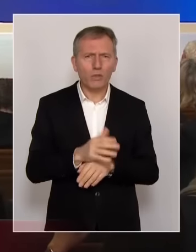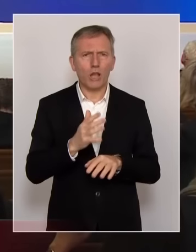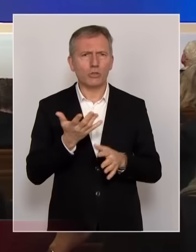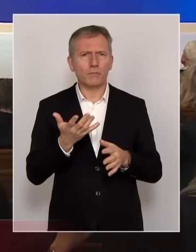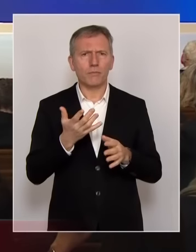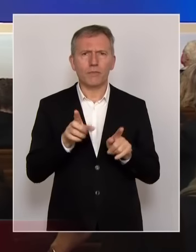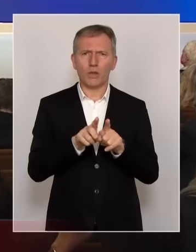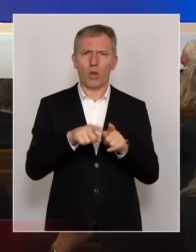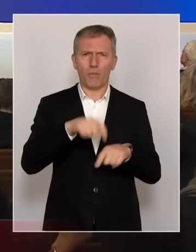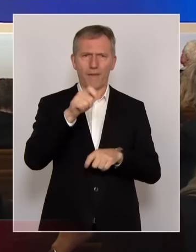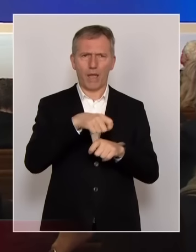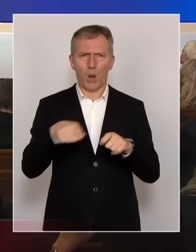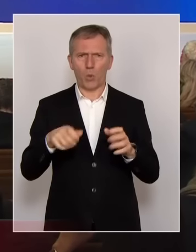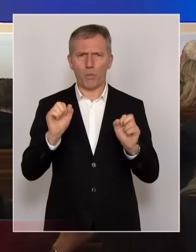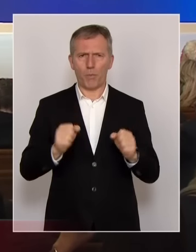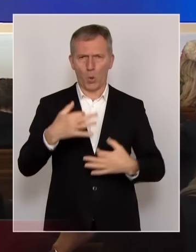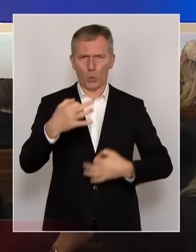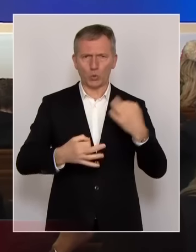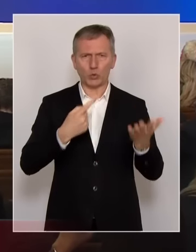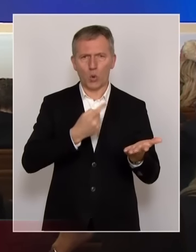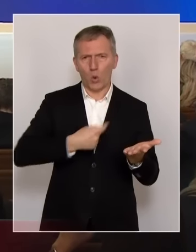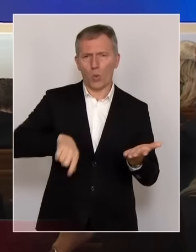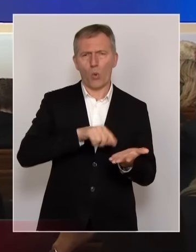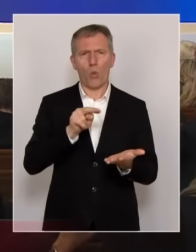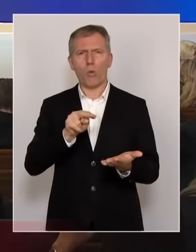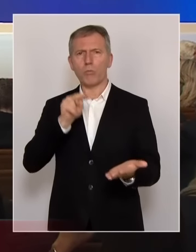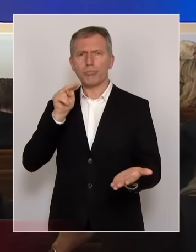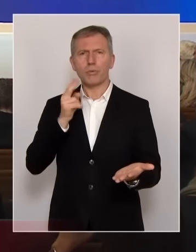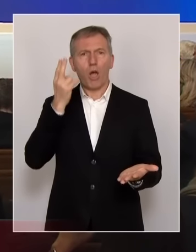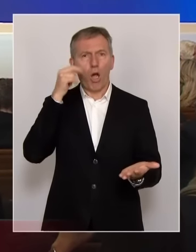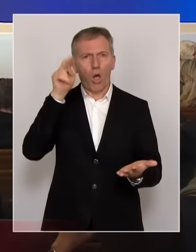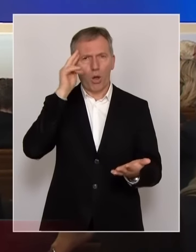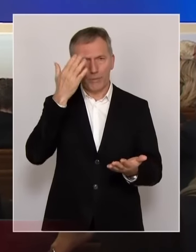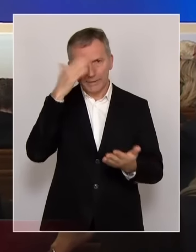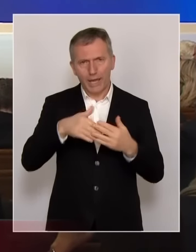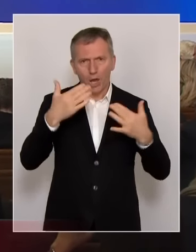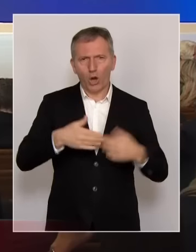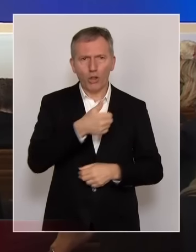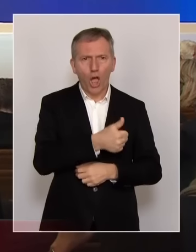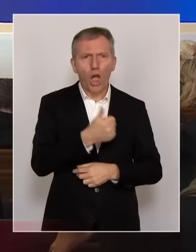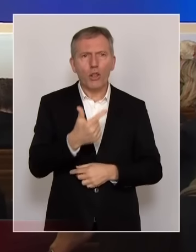mesurer nous humanistes européens que nous savons compter jusqu'à trois